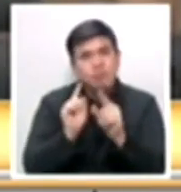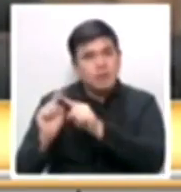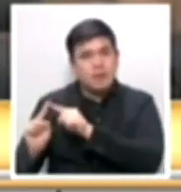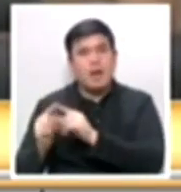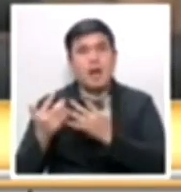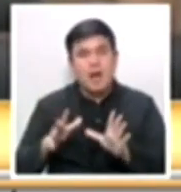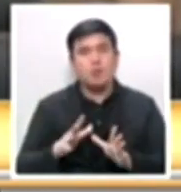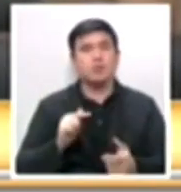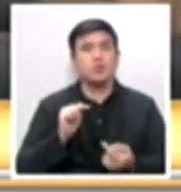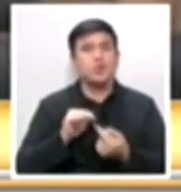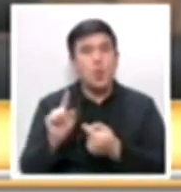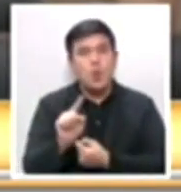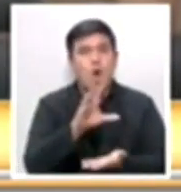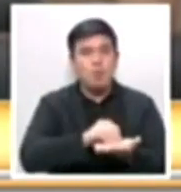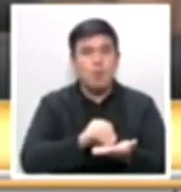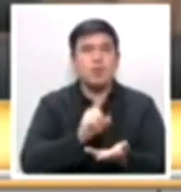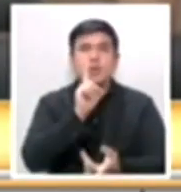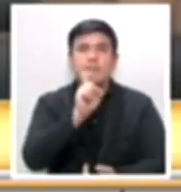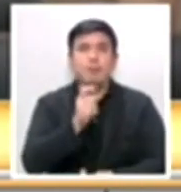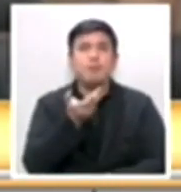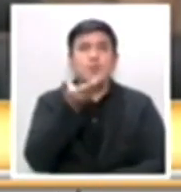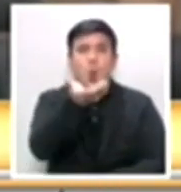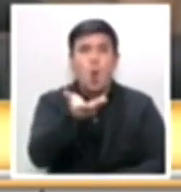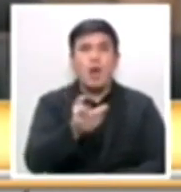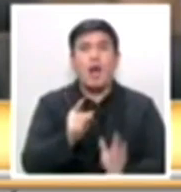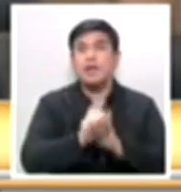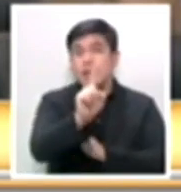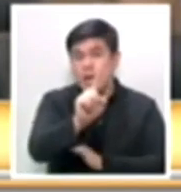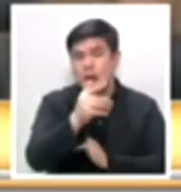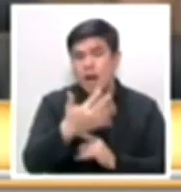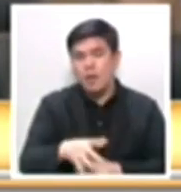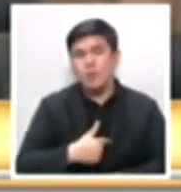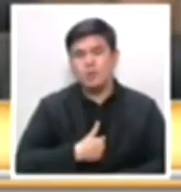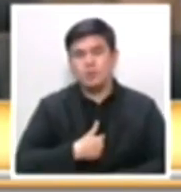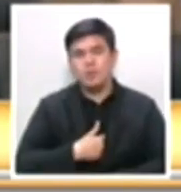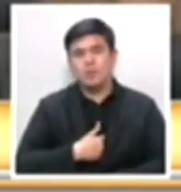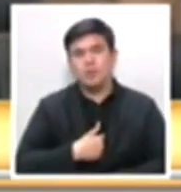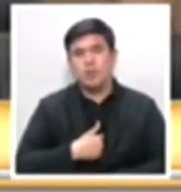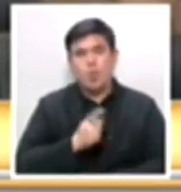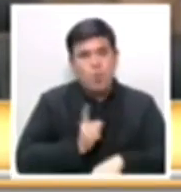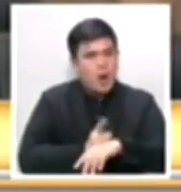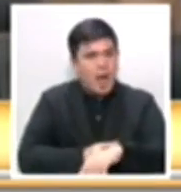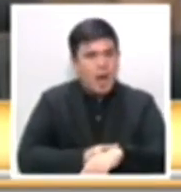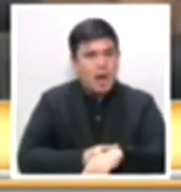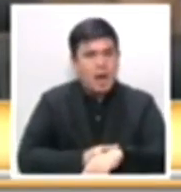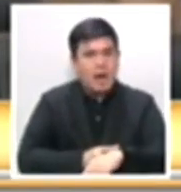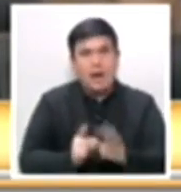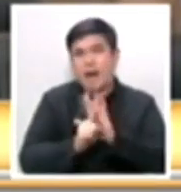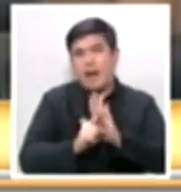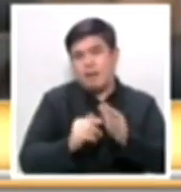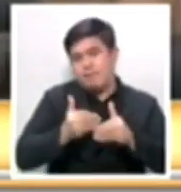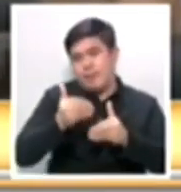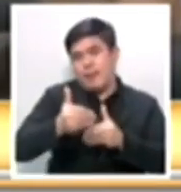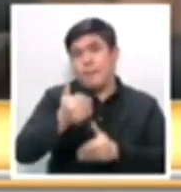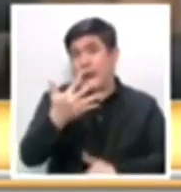ายรวมถึงข้อมูลที่ผมถามไปในคำถามแรกนั่นก็คือระยะทั้ง5ระยะที่จ่าย